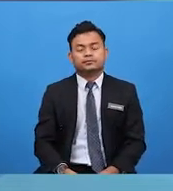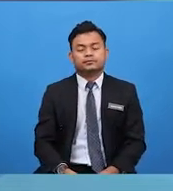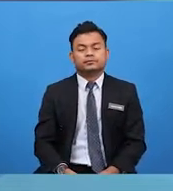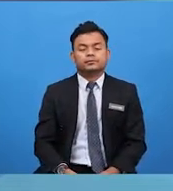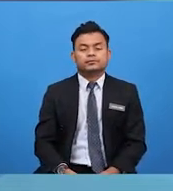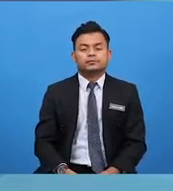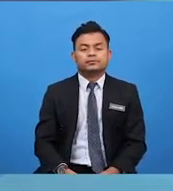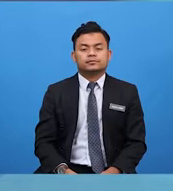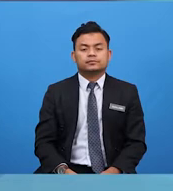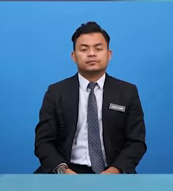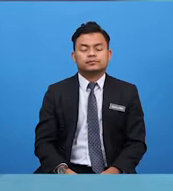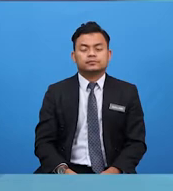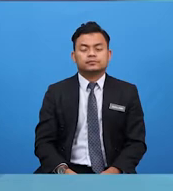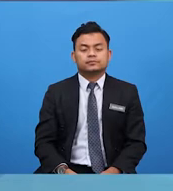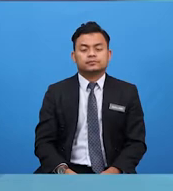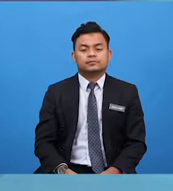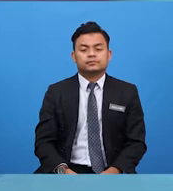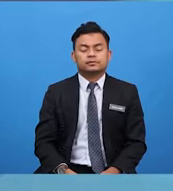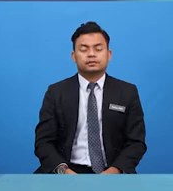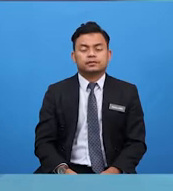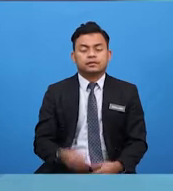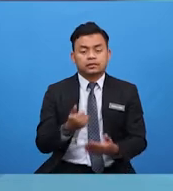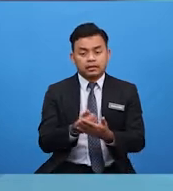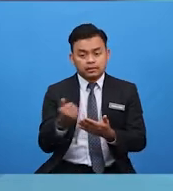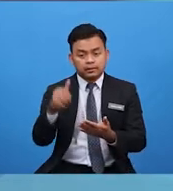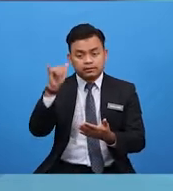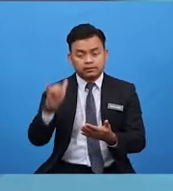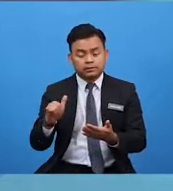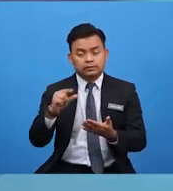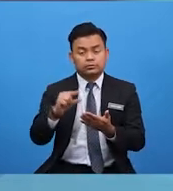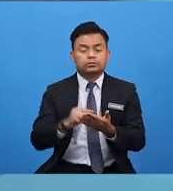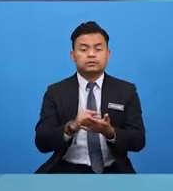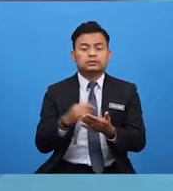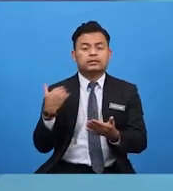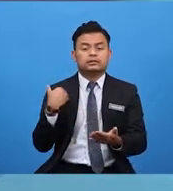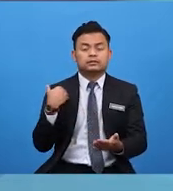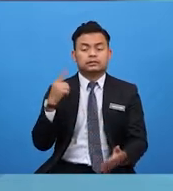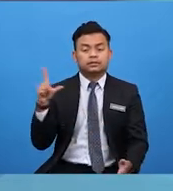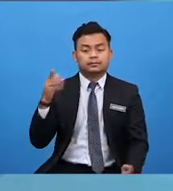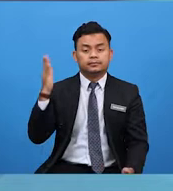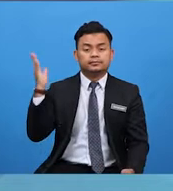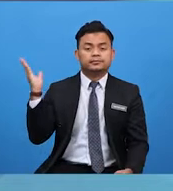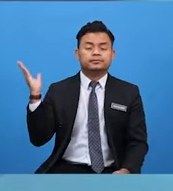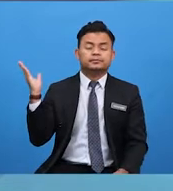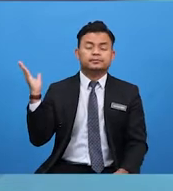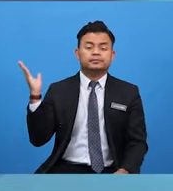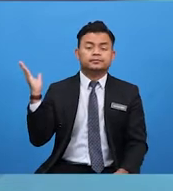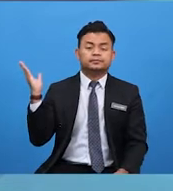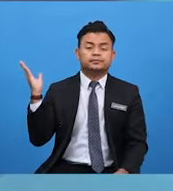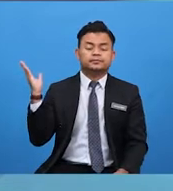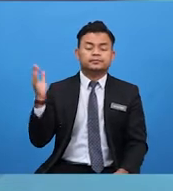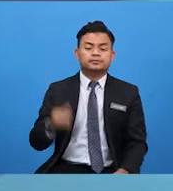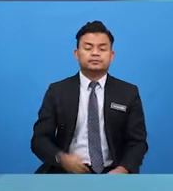kain. Bagi peralatan pula, alat yang diperlukan ialah besen. Besen sebagai